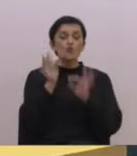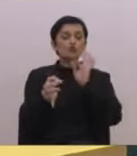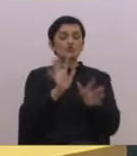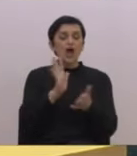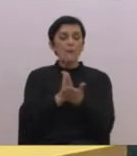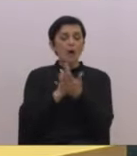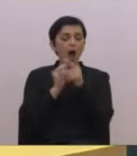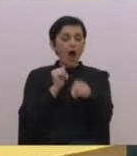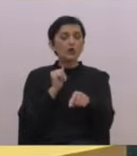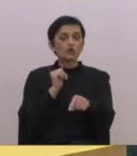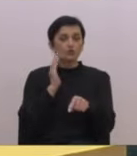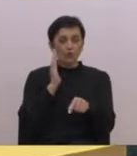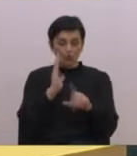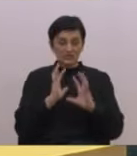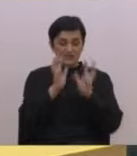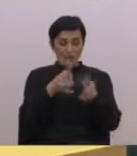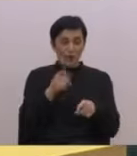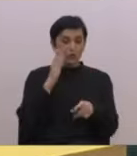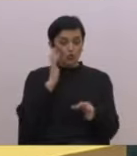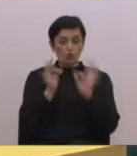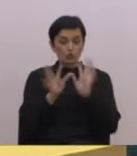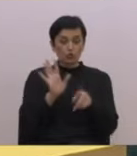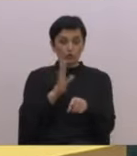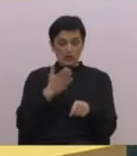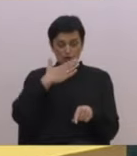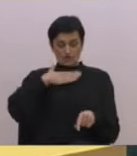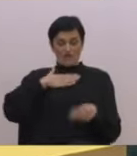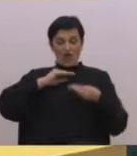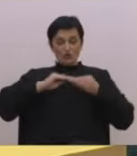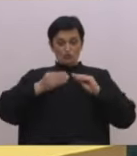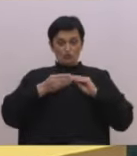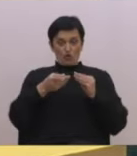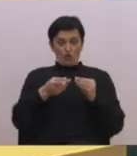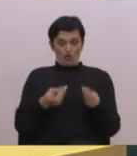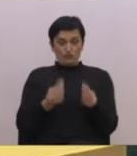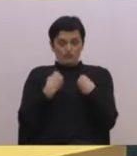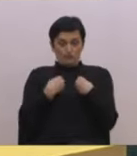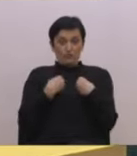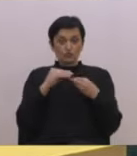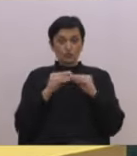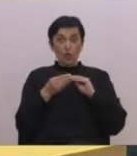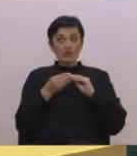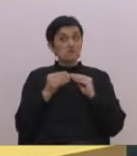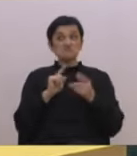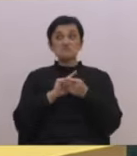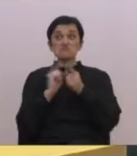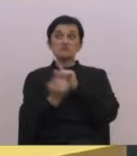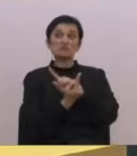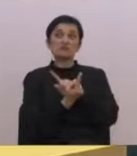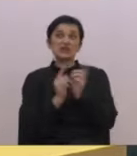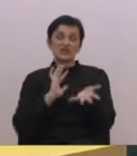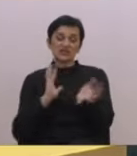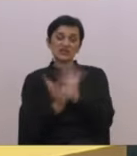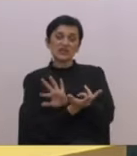ეს უსამართლოდ მოწყობილი სამყარო ჩვენს პრობლემებს გვიქმნის, ჩვენ გვიქმნის პრობლემებს. პირიქით